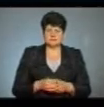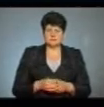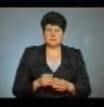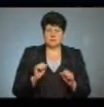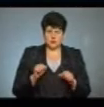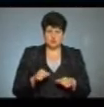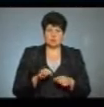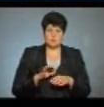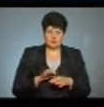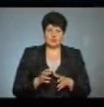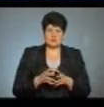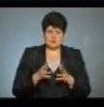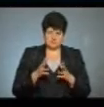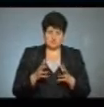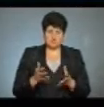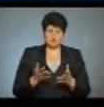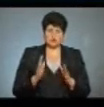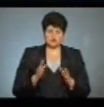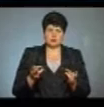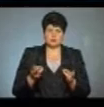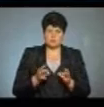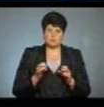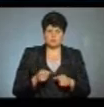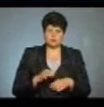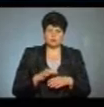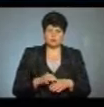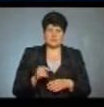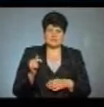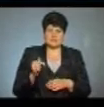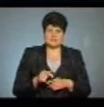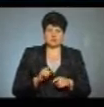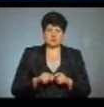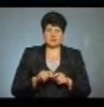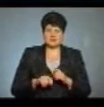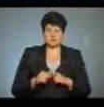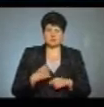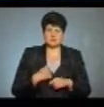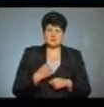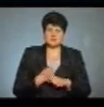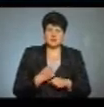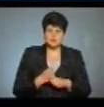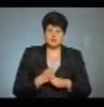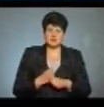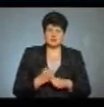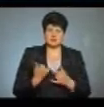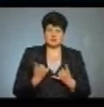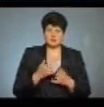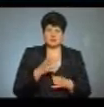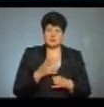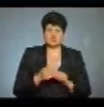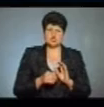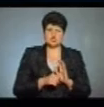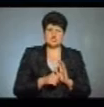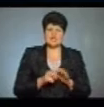Можемо проводити і більше. Якщо буде потреба, то ми можемо провести і 1000 тестів. Тому що в нас працює в даний час 6